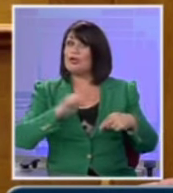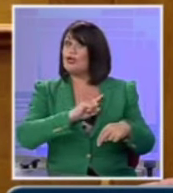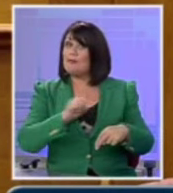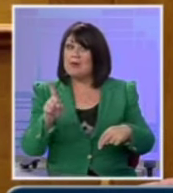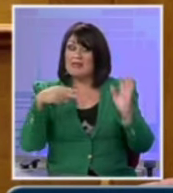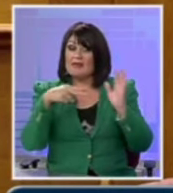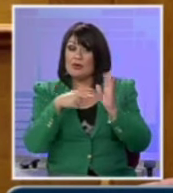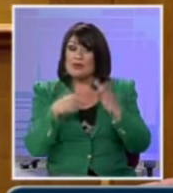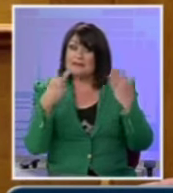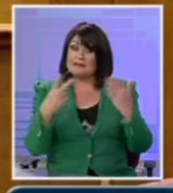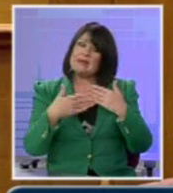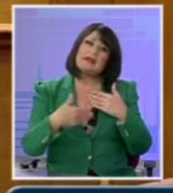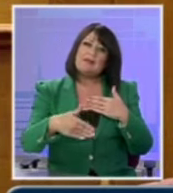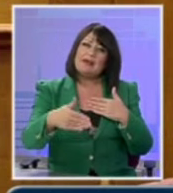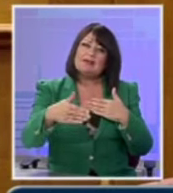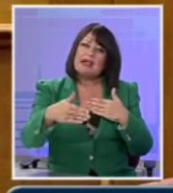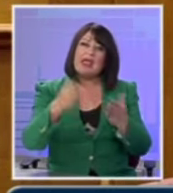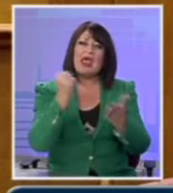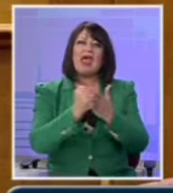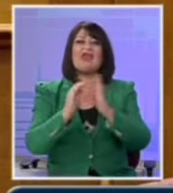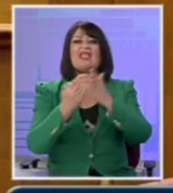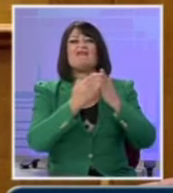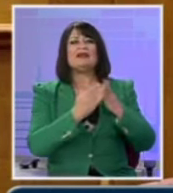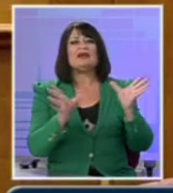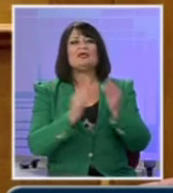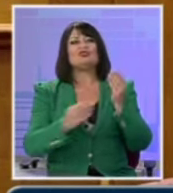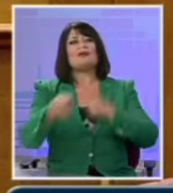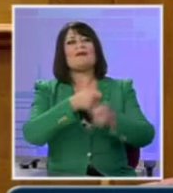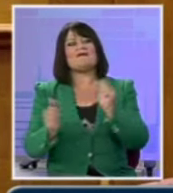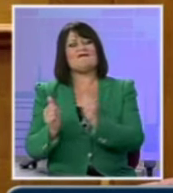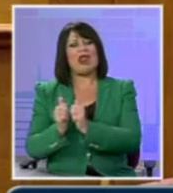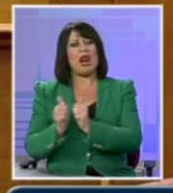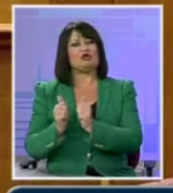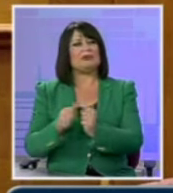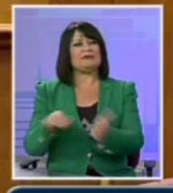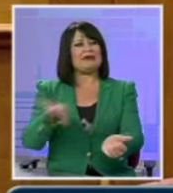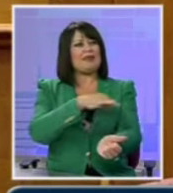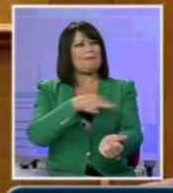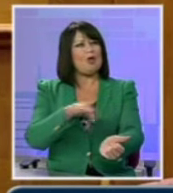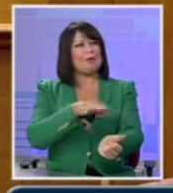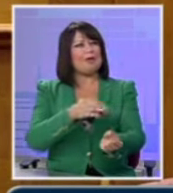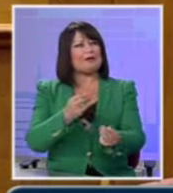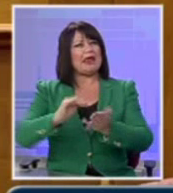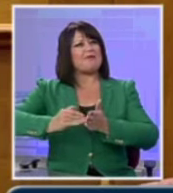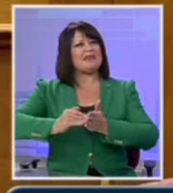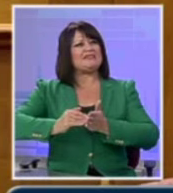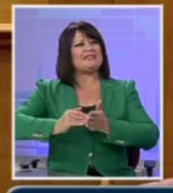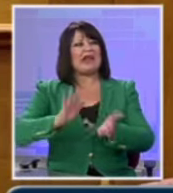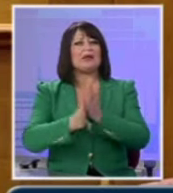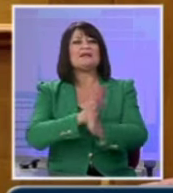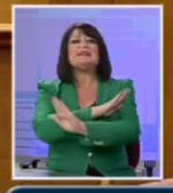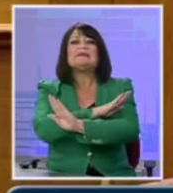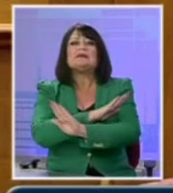το 2007 και μετά, διαβατήρια για επιχειρηματίες, φίλους, διπλωματικά και υπηρεσιακά. Τέλειωσαν